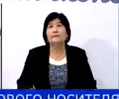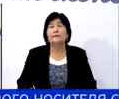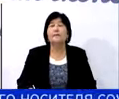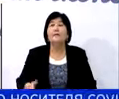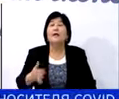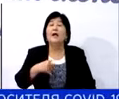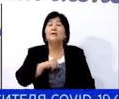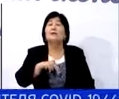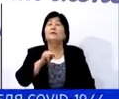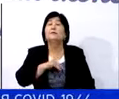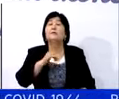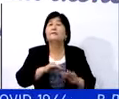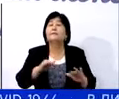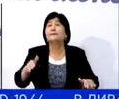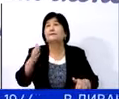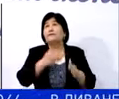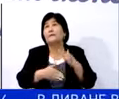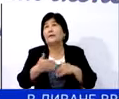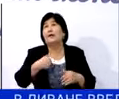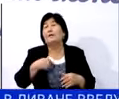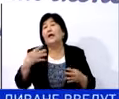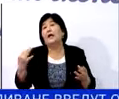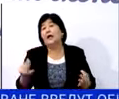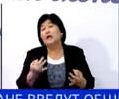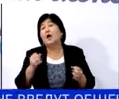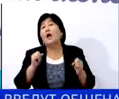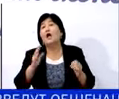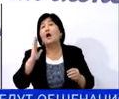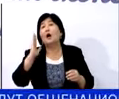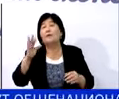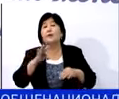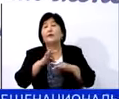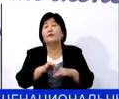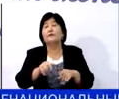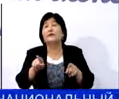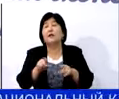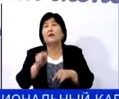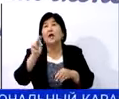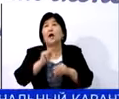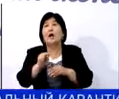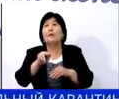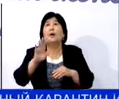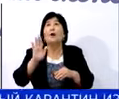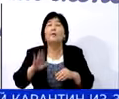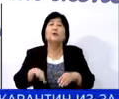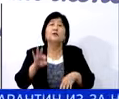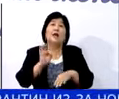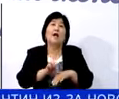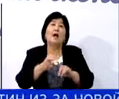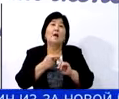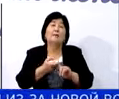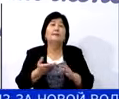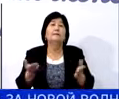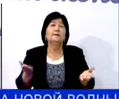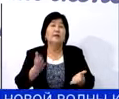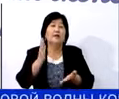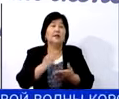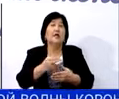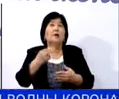Я сама работаю с детьми-инвалидами, и меня интересует, как будет вестись инклюзивное образование после пандемии. Какие есть